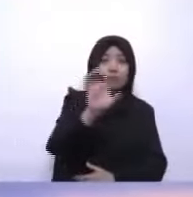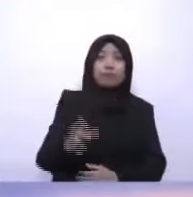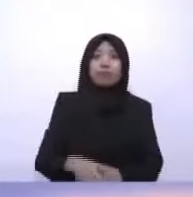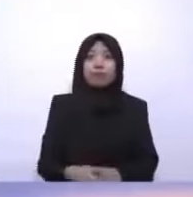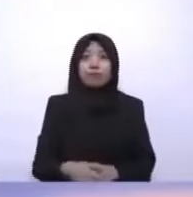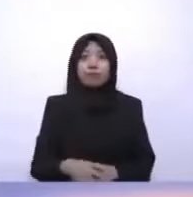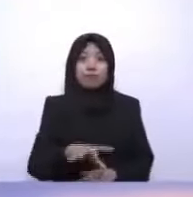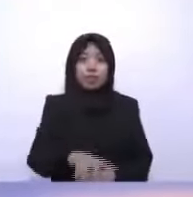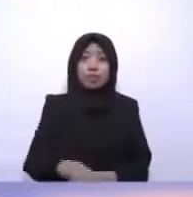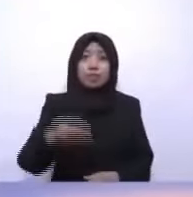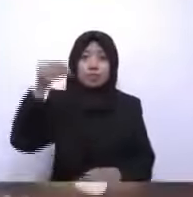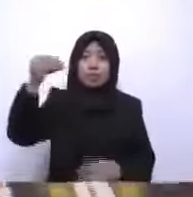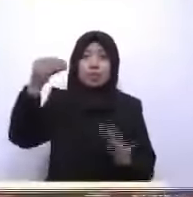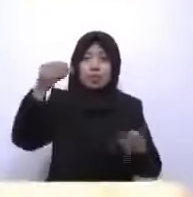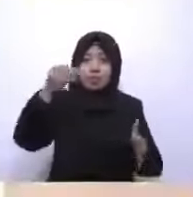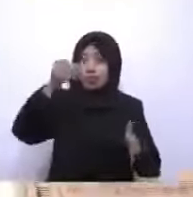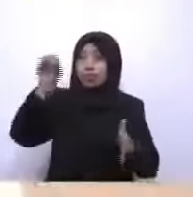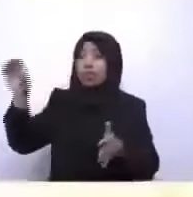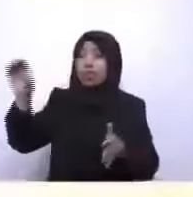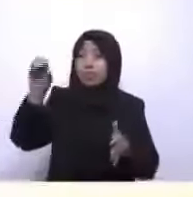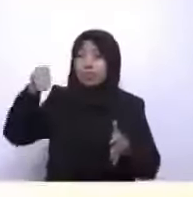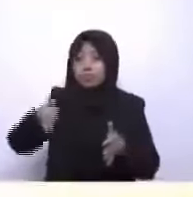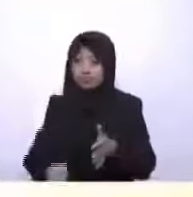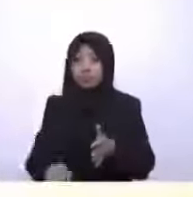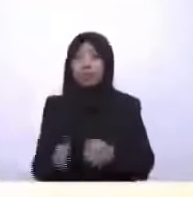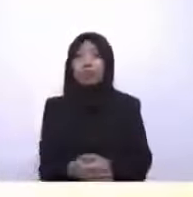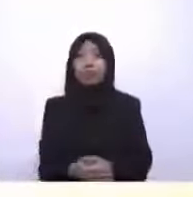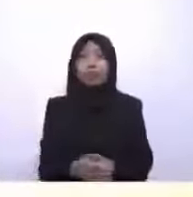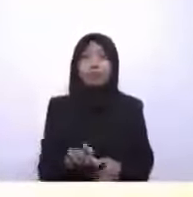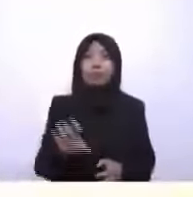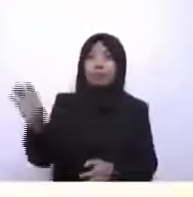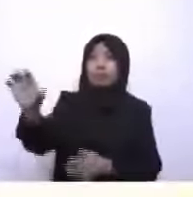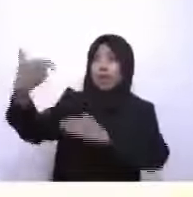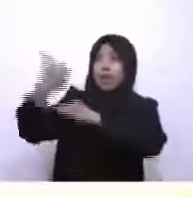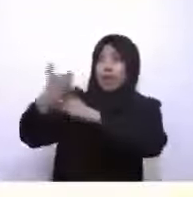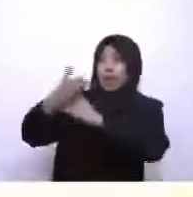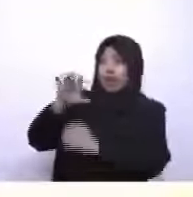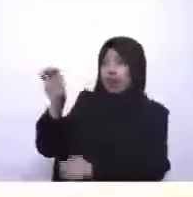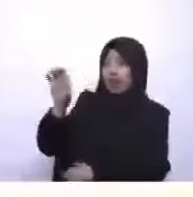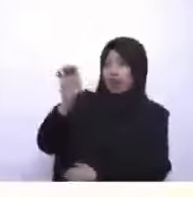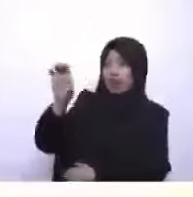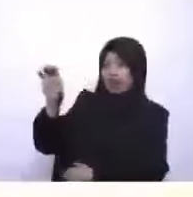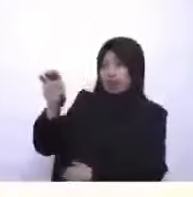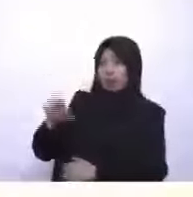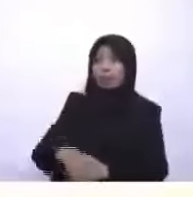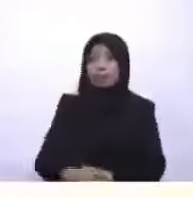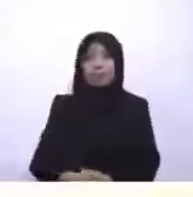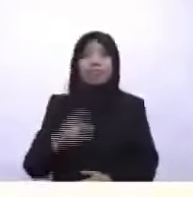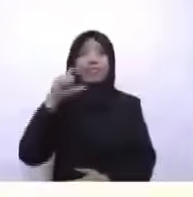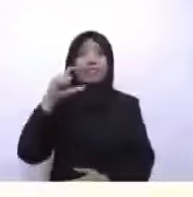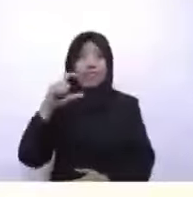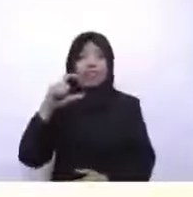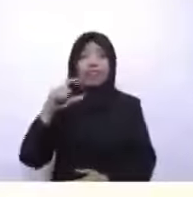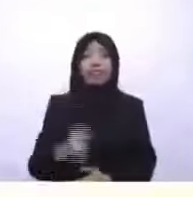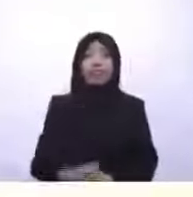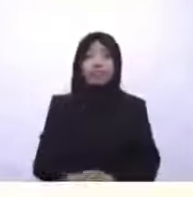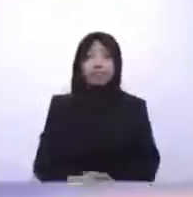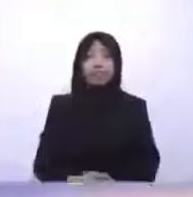Nanti setelah diambil dimasukkan ke wadah kaca, tapi diperlihatkan C, mohon dilihatkan dulu ke kamera. Baik. C,